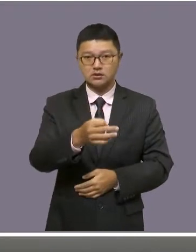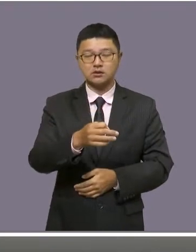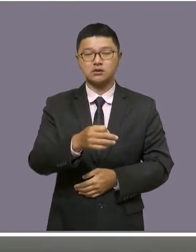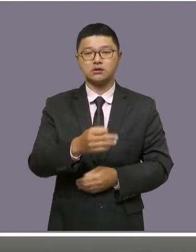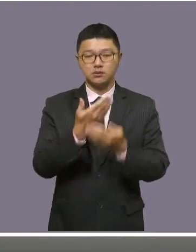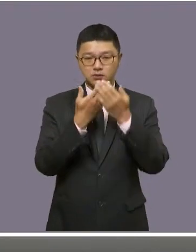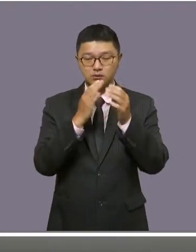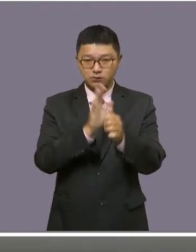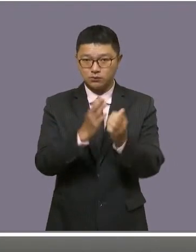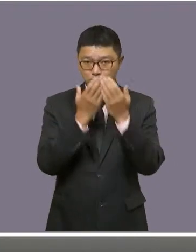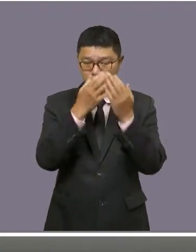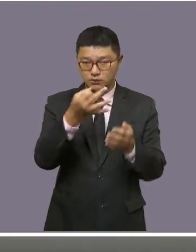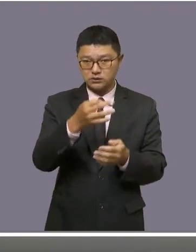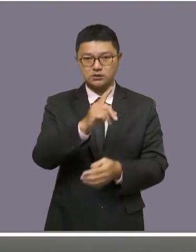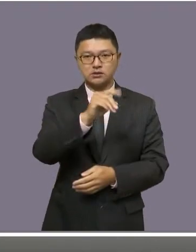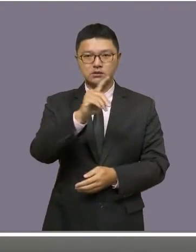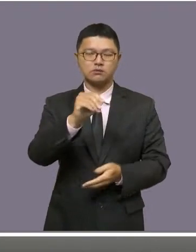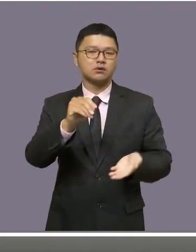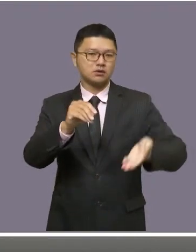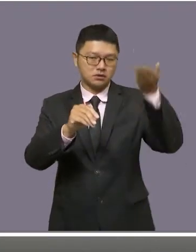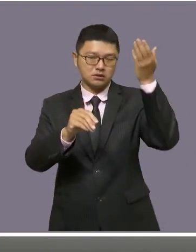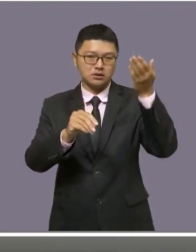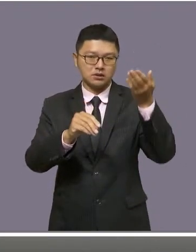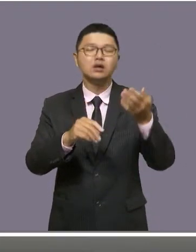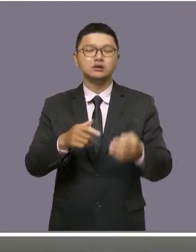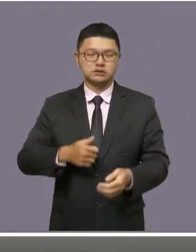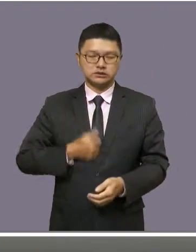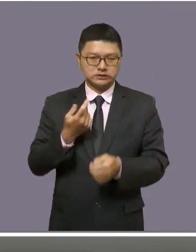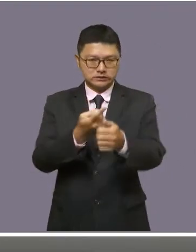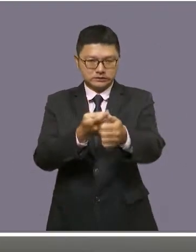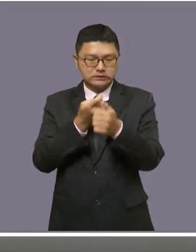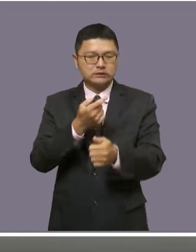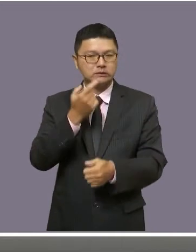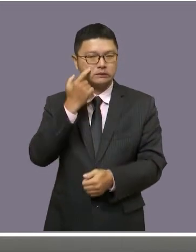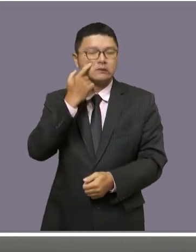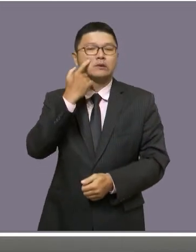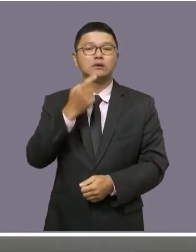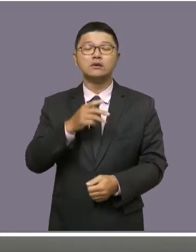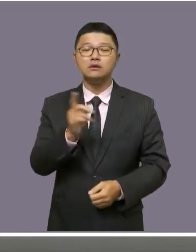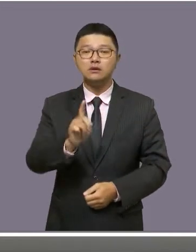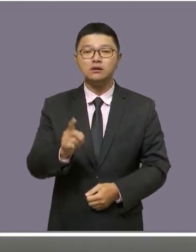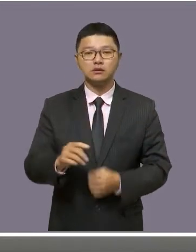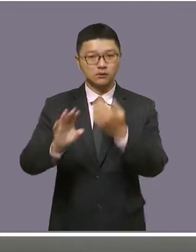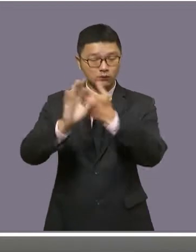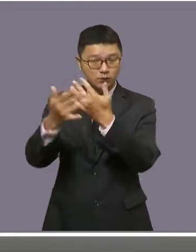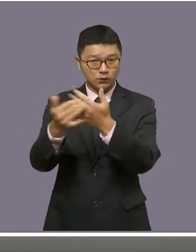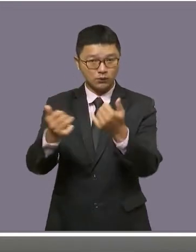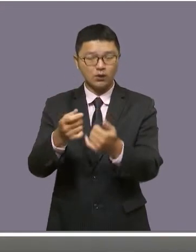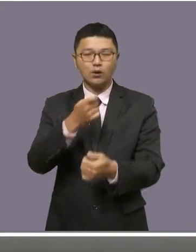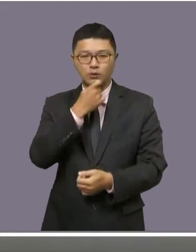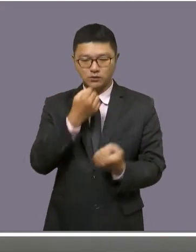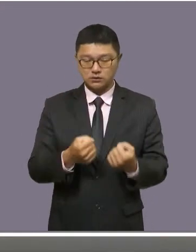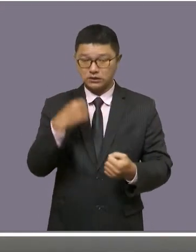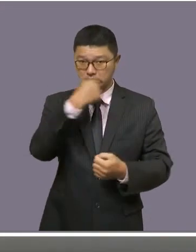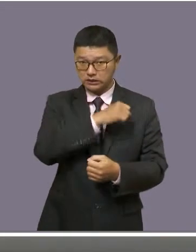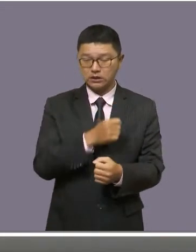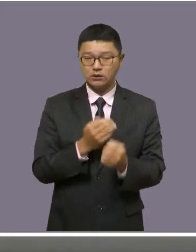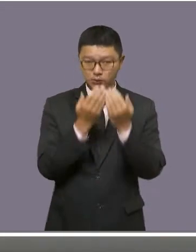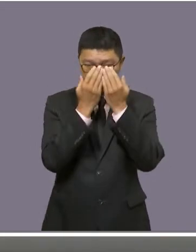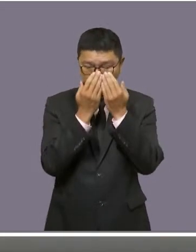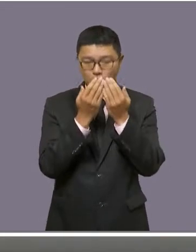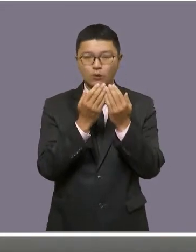学金，这是一个非常大的诱因，让我们这些境外生是有机会可以好好的在台湾好好的就